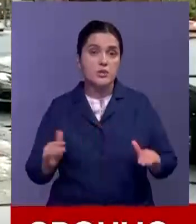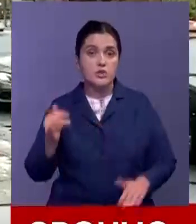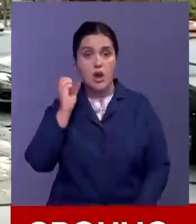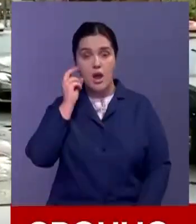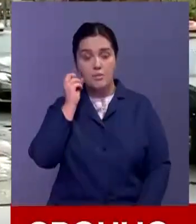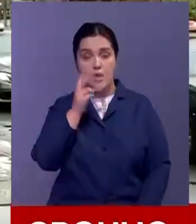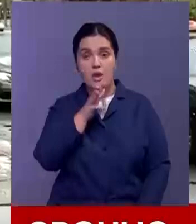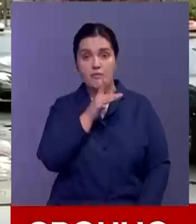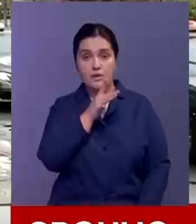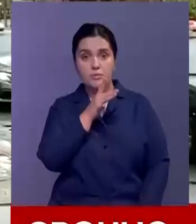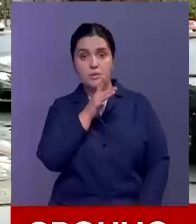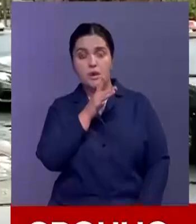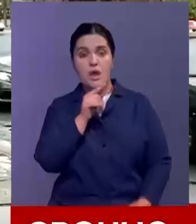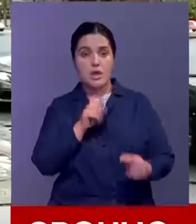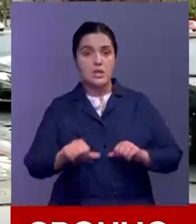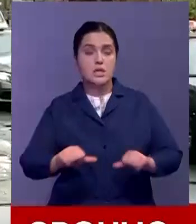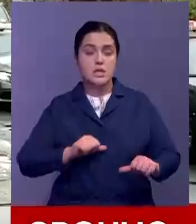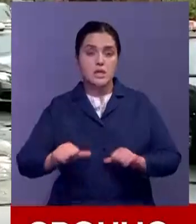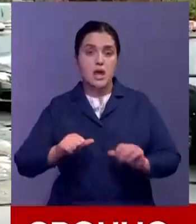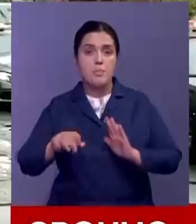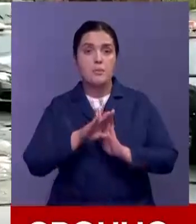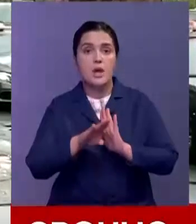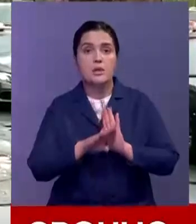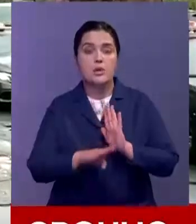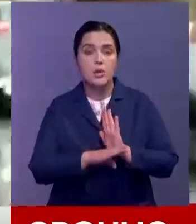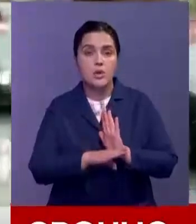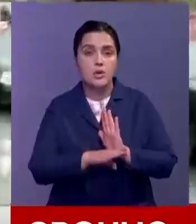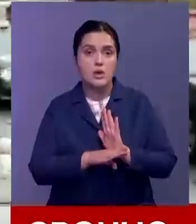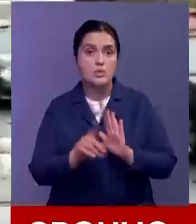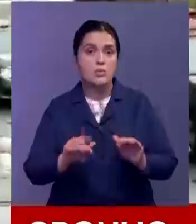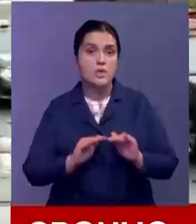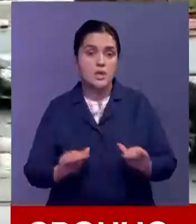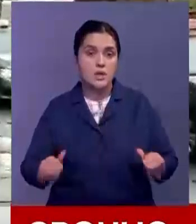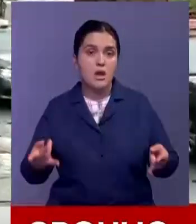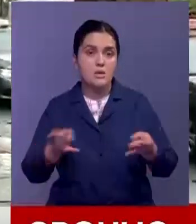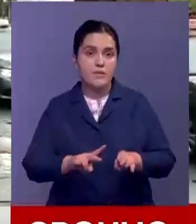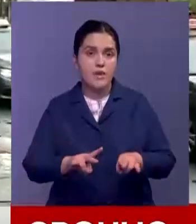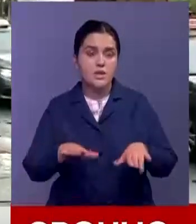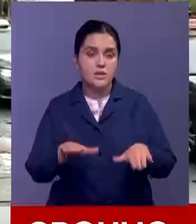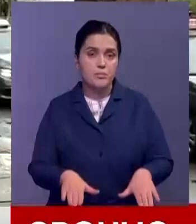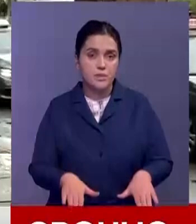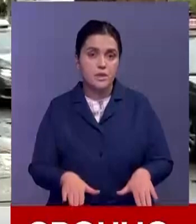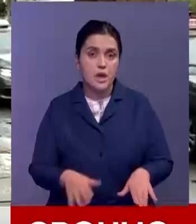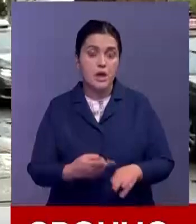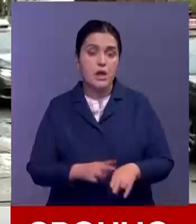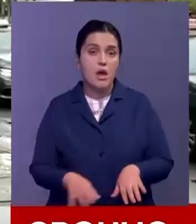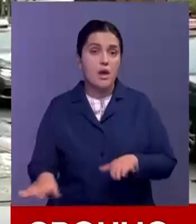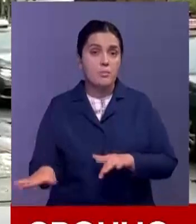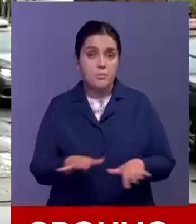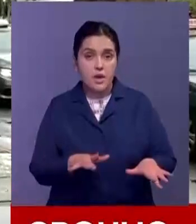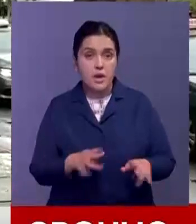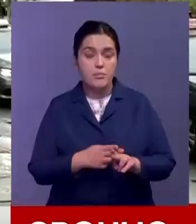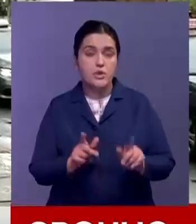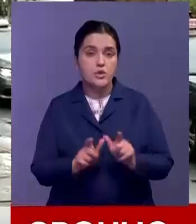время, поскольку антитеррористический протокол предусматривает в таких случаях, чтобы дети оставались на местах. Эта мера также касается